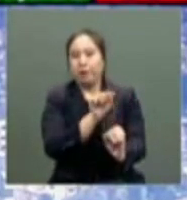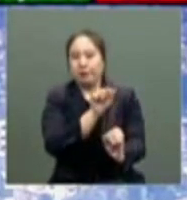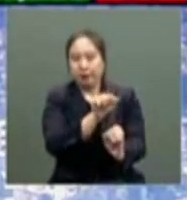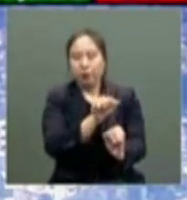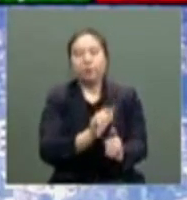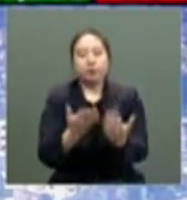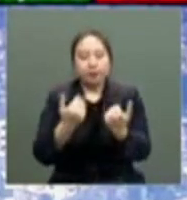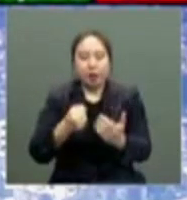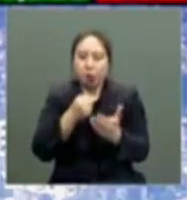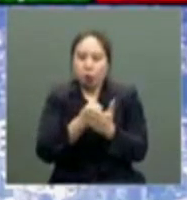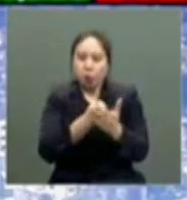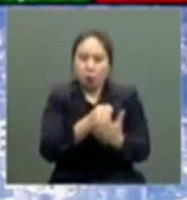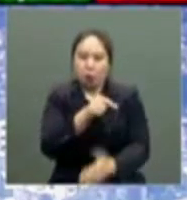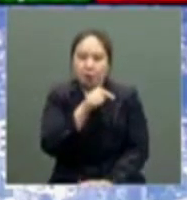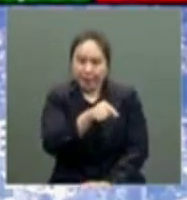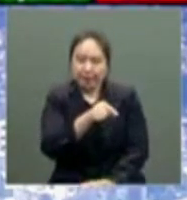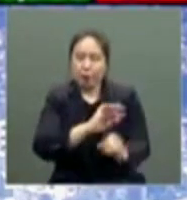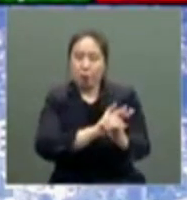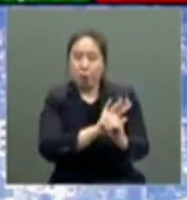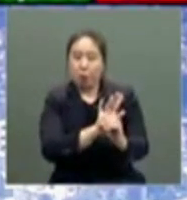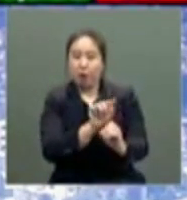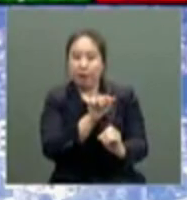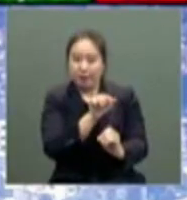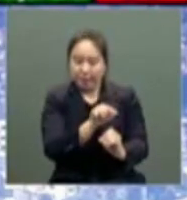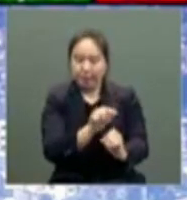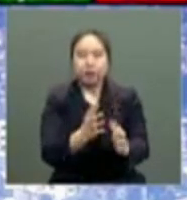ดีเซลซิ่งคือข้างทางกายแต่สิ่งที่สำคัญยังกรมสุขภาพจิตกระทรวงสาธารณสุขก็ยังพูดกันนะครับว่าต้องมีคำหนึ่งคือโซเชียลโคฮีชั่นคือการมีความผูกพันกันที่ดีของสังคมความผูกพันที่ดีนี่แหละครับจะเป็นกำลังใจที่ดีที่เราจะก้าวผ่านโรคนี้ซึ่งเป็นโรคที่จะต้องอยู่กับมันไม่รู้กี่เดือนความผูกพันทางจิตใจที่ดีไม่มีการแบ่งฝักแบ่งฝ่ายไม่มีใครนั้นศัตรูของเราร่วมกันอย่างเดียวคือเจ้าเชื้อไวรัสโคโรนานะครับเพื่อเราจะสู้กับโคเวย์19ตรงนี้ฉะนั้นในที่สุดฝากท่านผู้ชมทุกท่านมีแค่นี้ครับสวัสดี